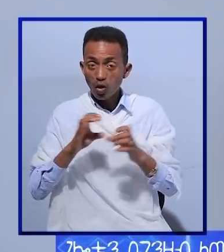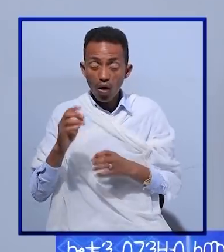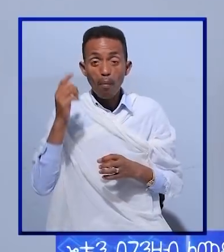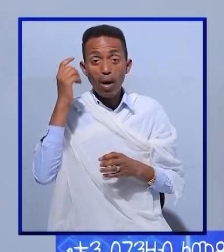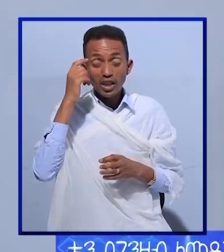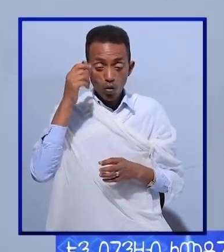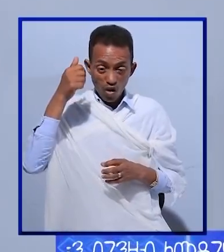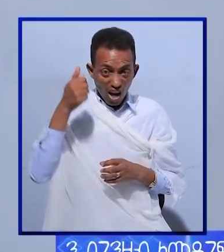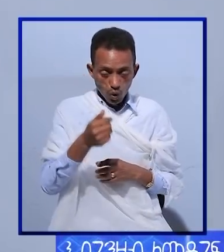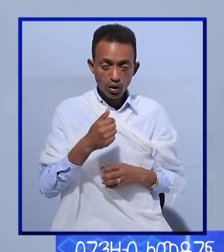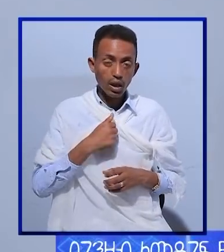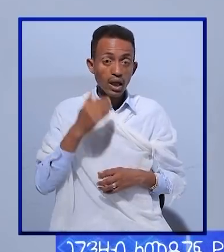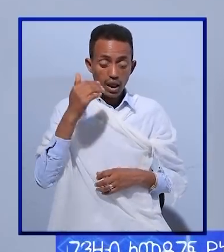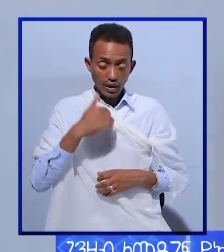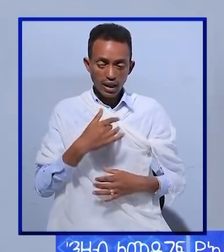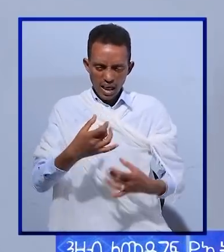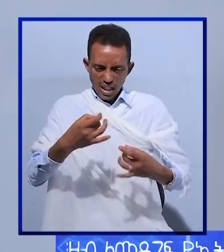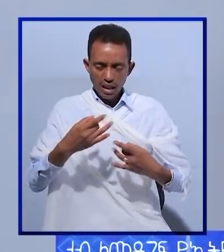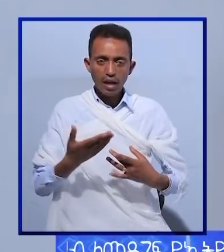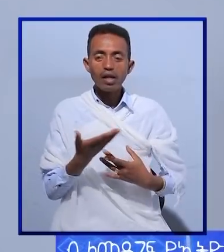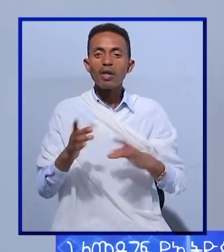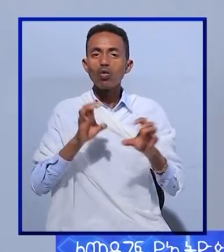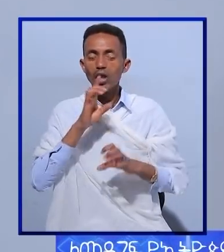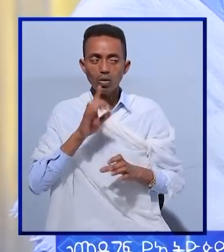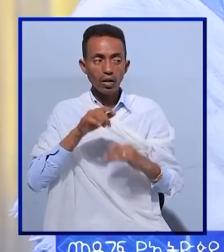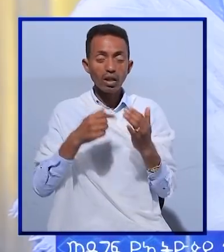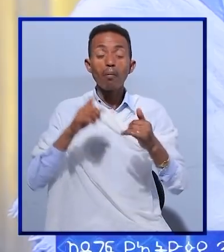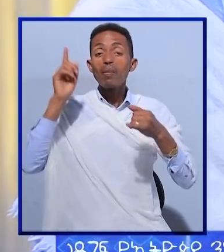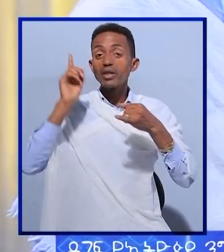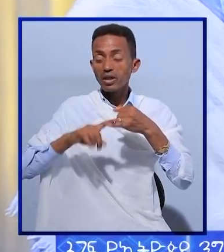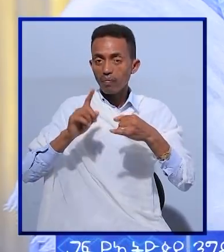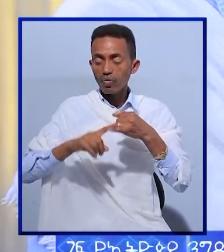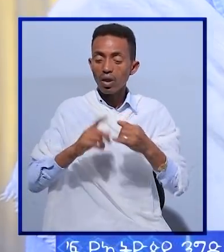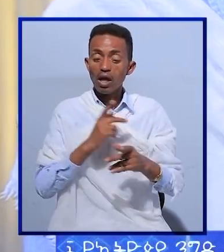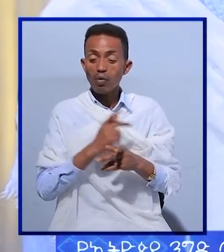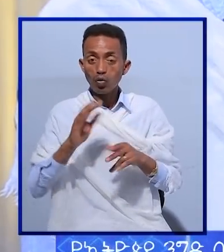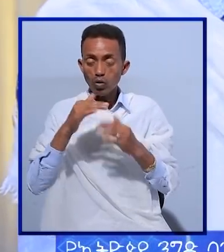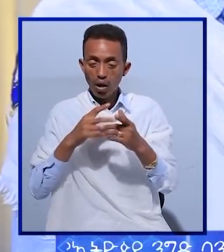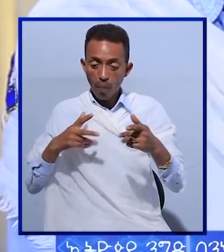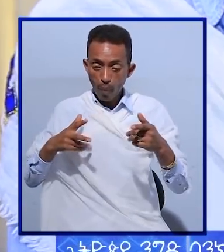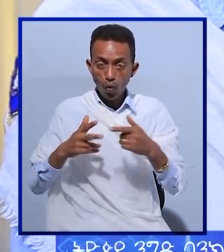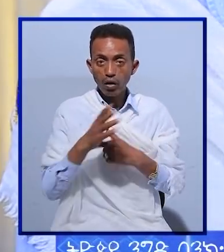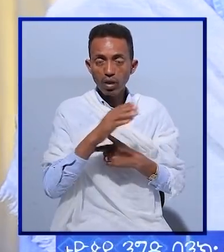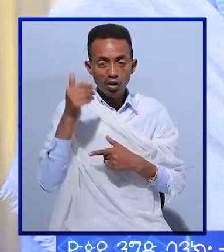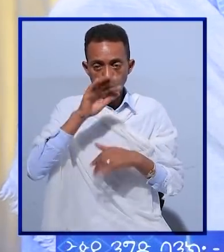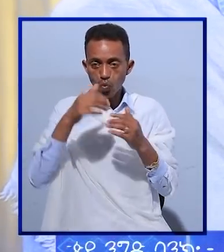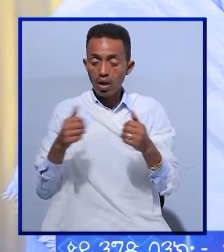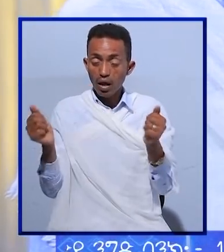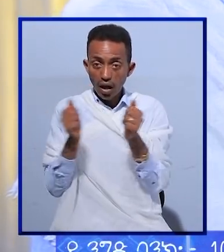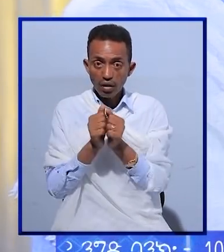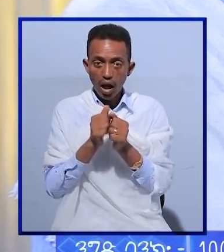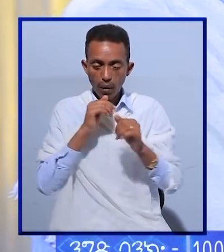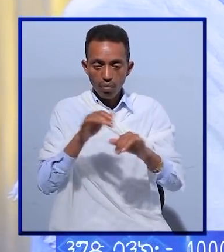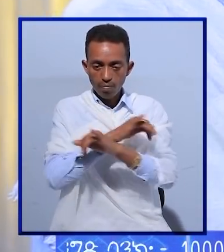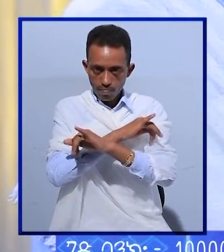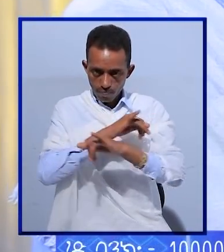እንኳን ላደርገው ማሰቡ በራሱ ራሴን እንድጠላ የሚያደርግ ጉዳይ ነው። በመጨረሻም ፕሮግራሙን ማቋረጥና ከነርሱ